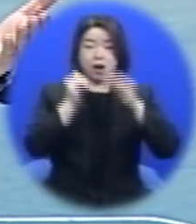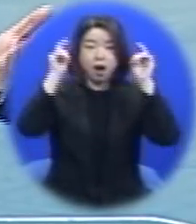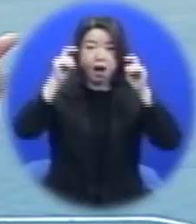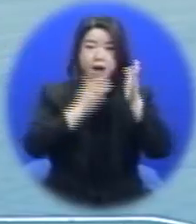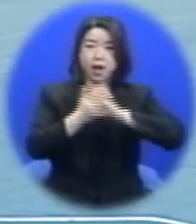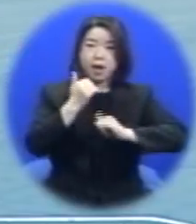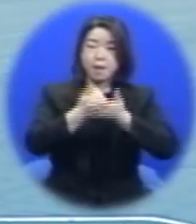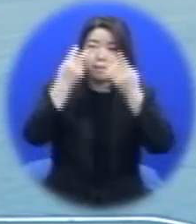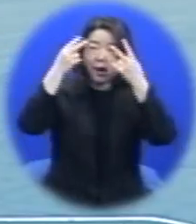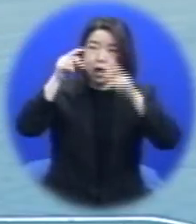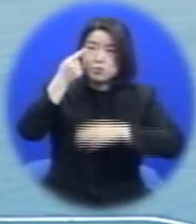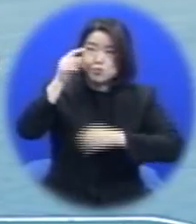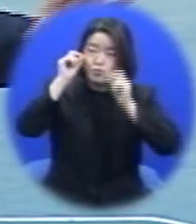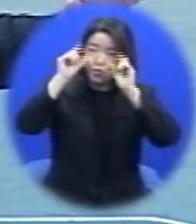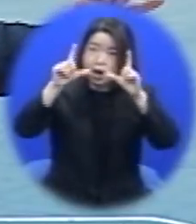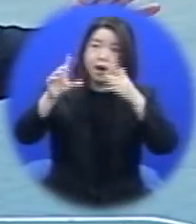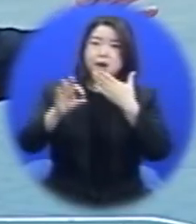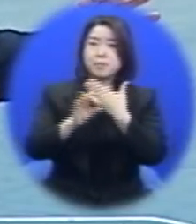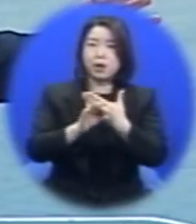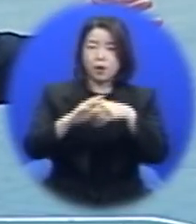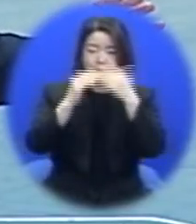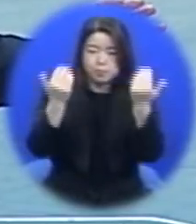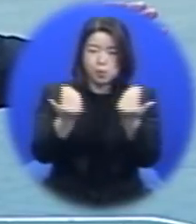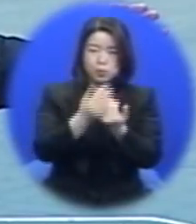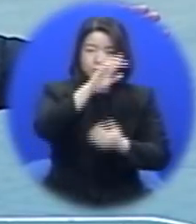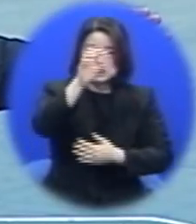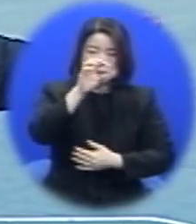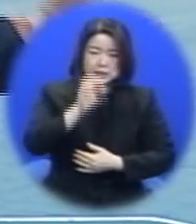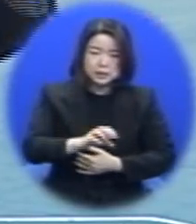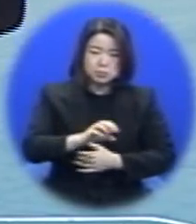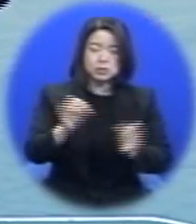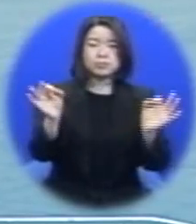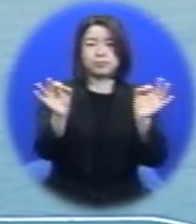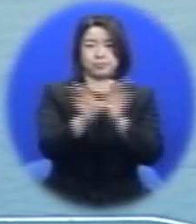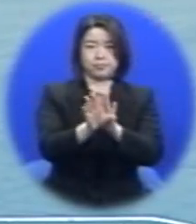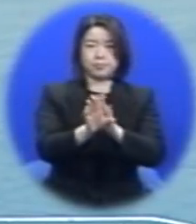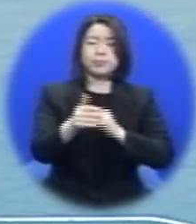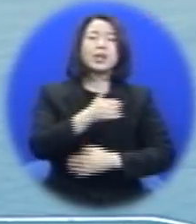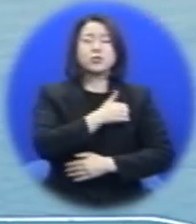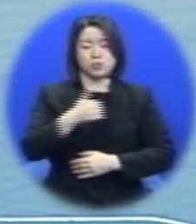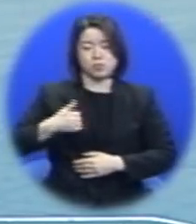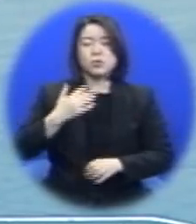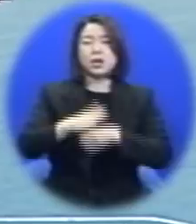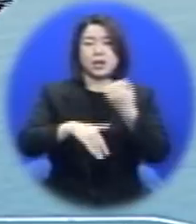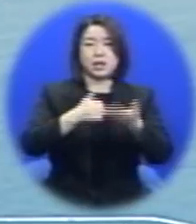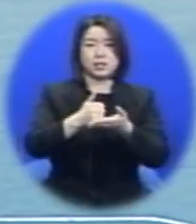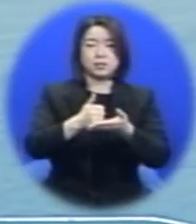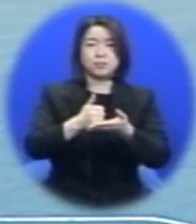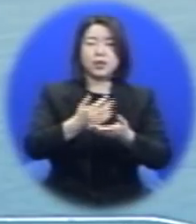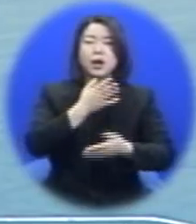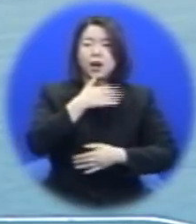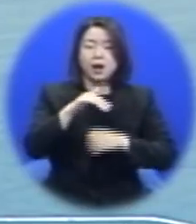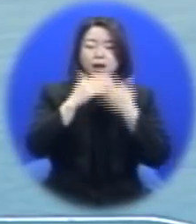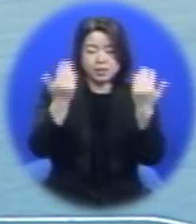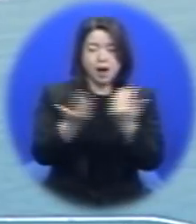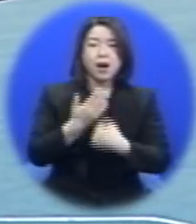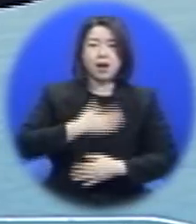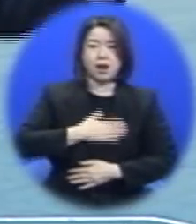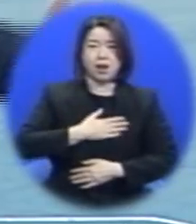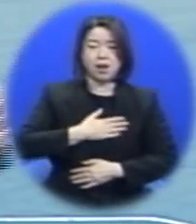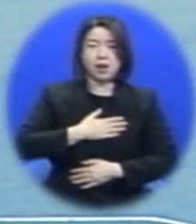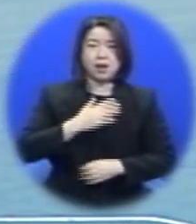열리고 나면 모든 질문은 다 사라집니다. 충분합니다 하나님. 아, 다 알겠습니다